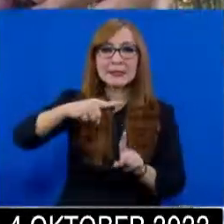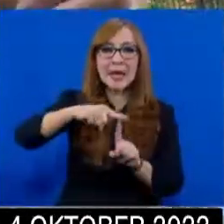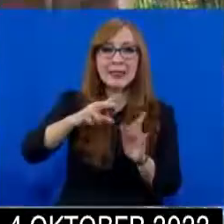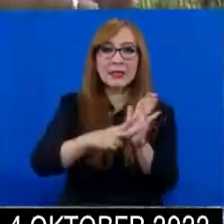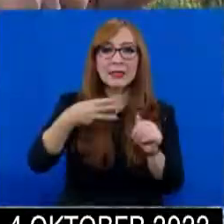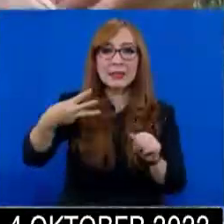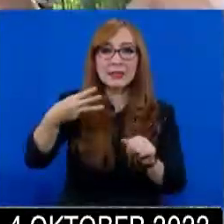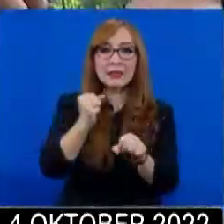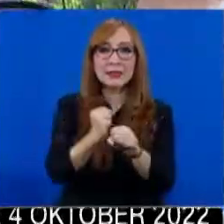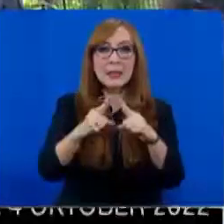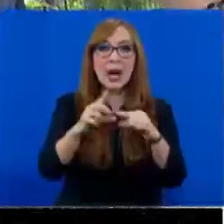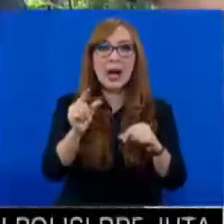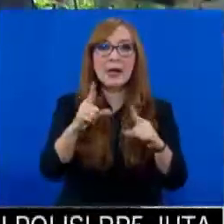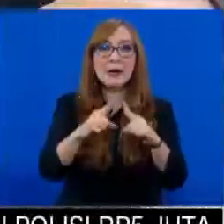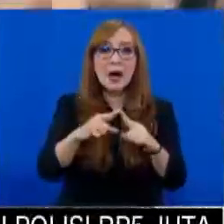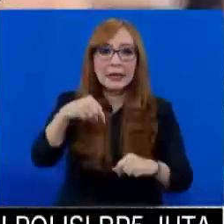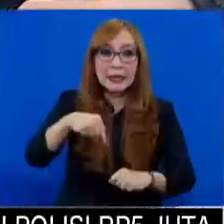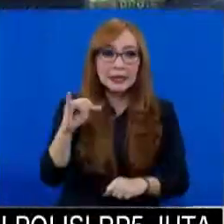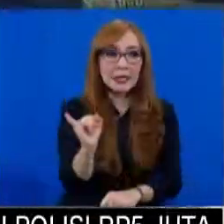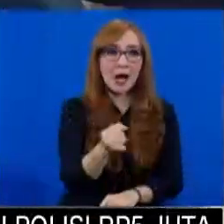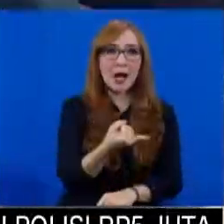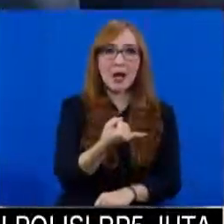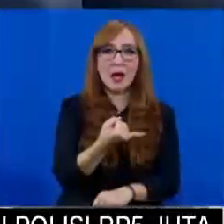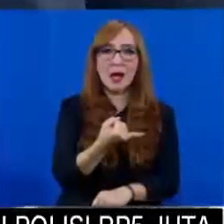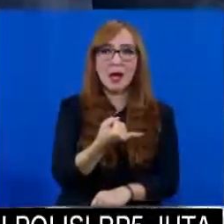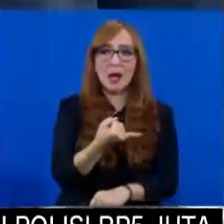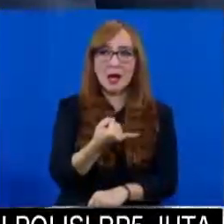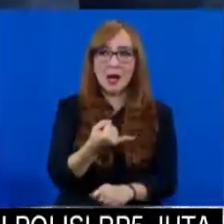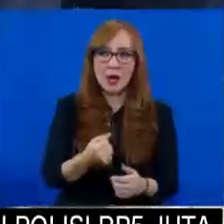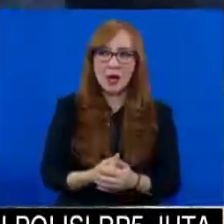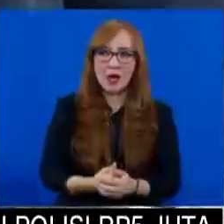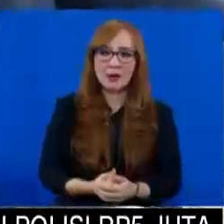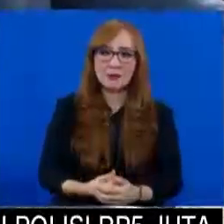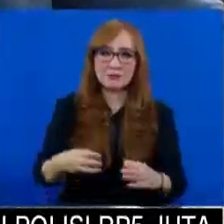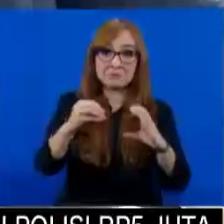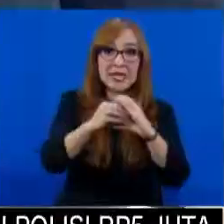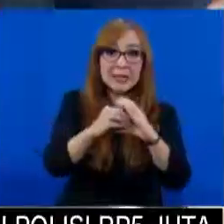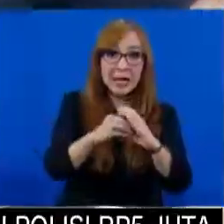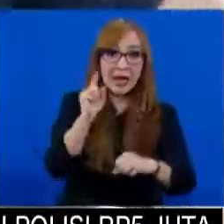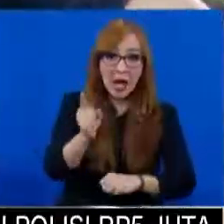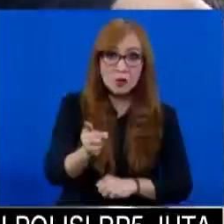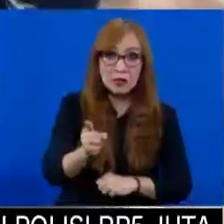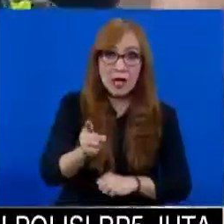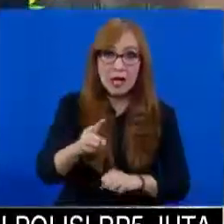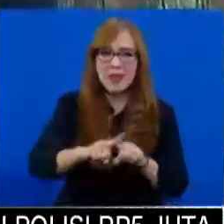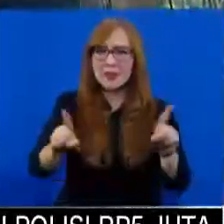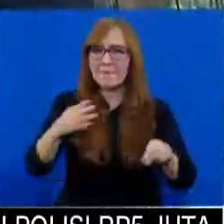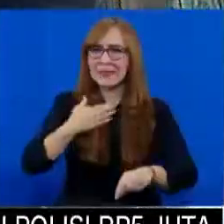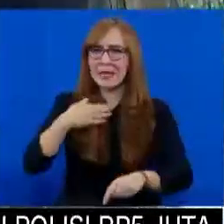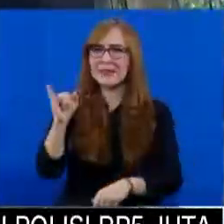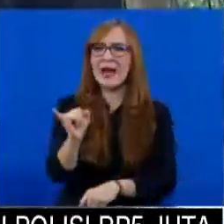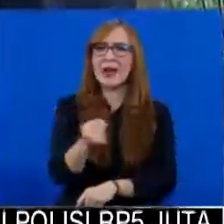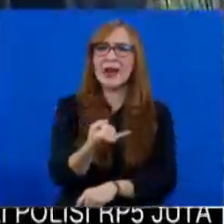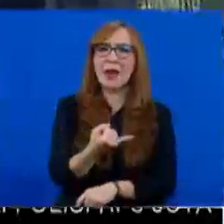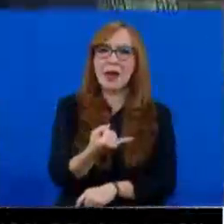Manggarai. Di peta tadi saya cek 30 menit, ini udah 40 menit lebih nih. Saya bablas. sotonya,